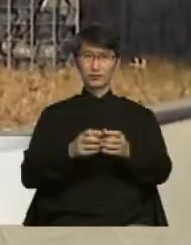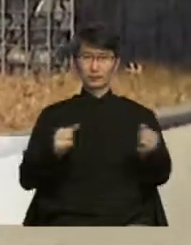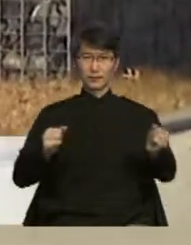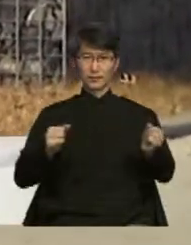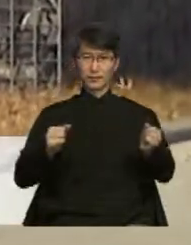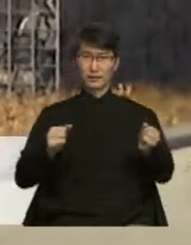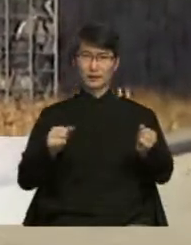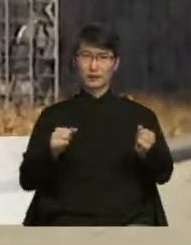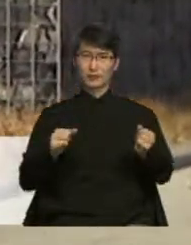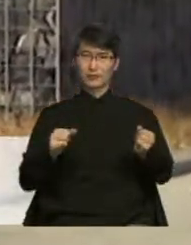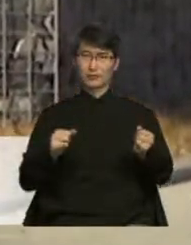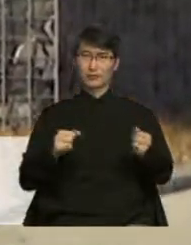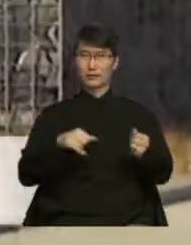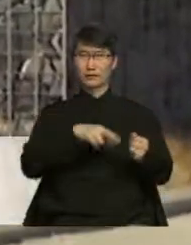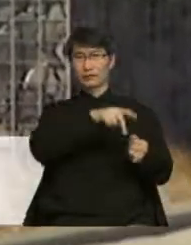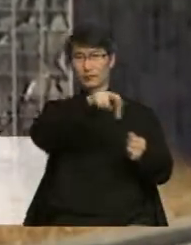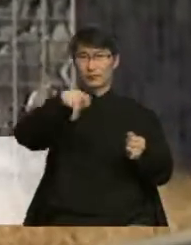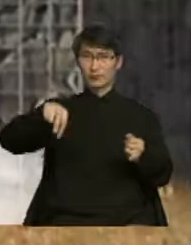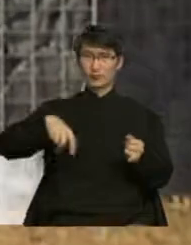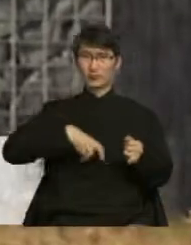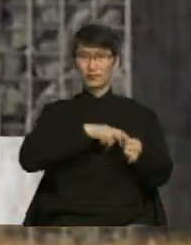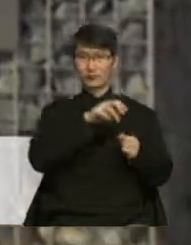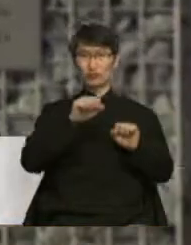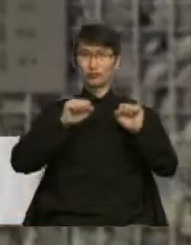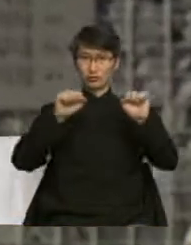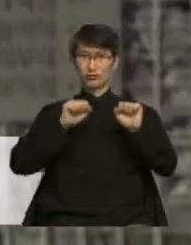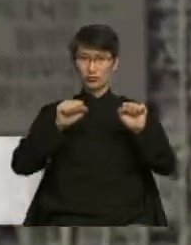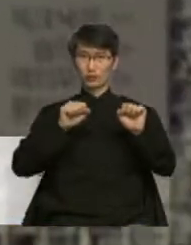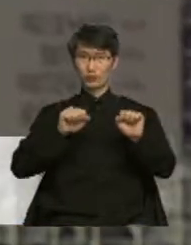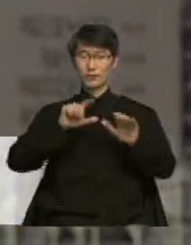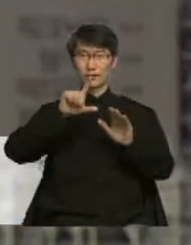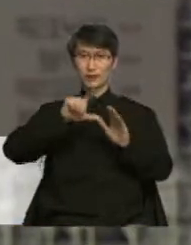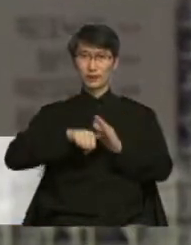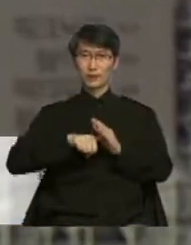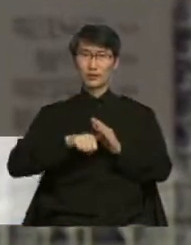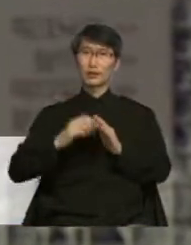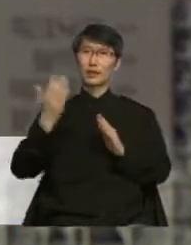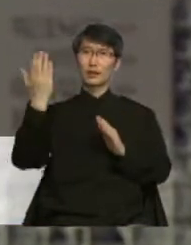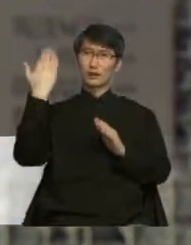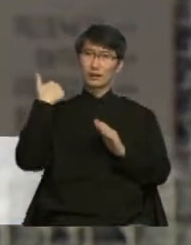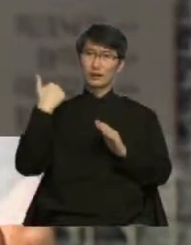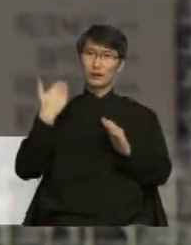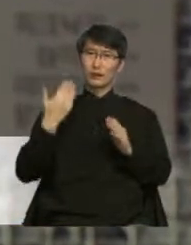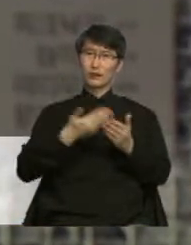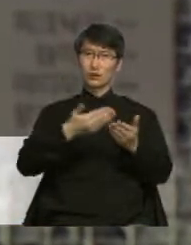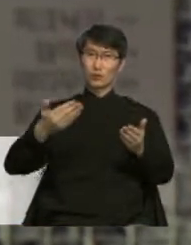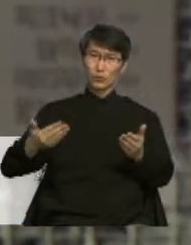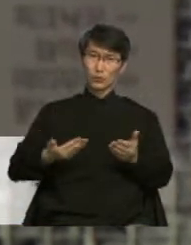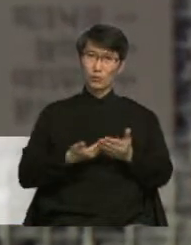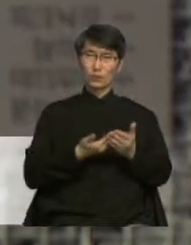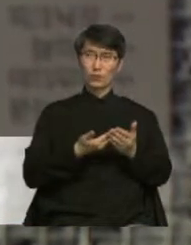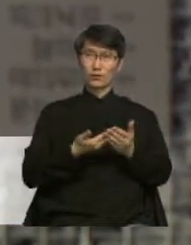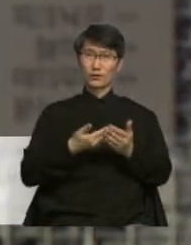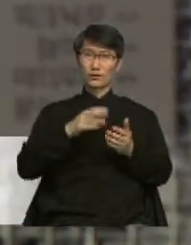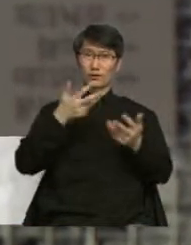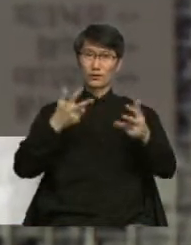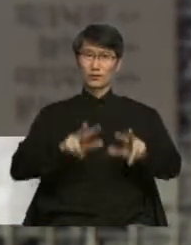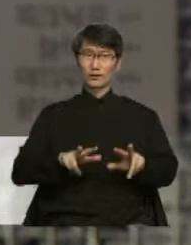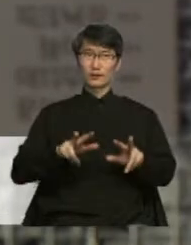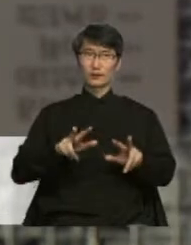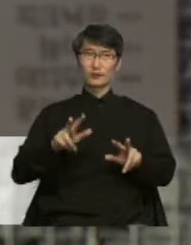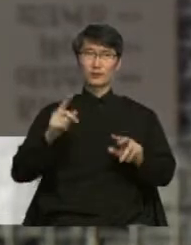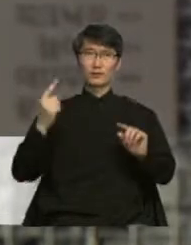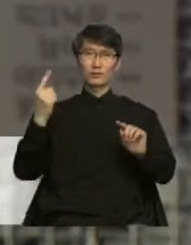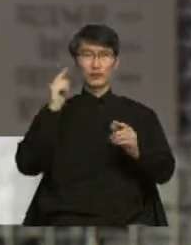입주해서 이제 나들이를 하고 산책을 하고 하지 않습니까? 그런데 이제 기존의 호수공원의 전역이 있는 삶이네, 힐링이